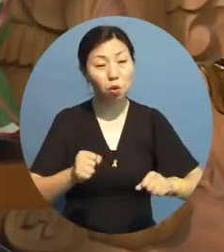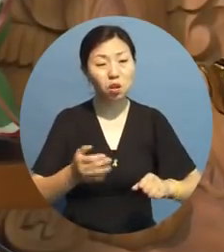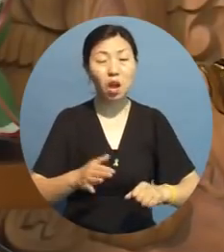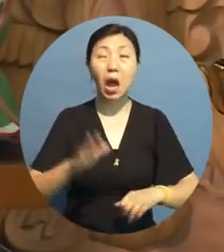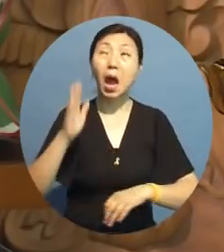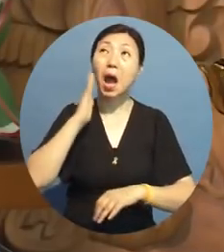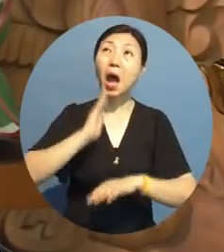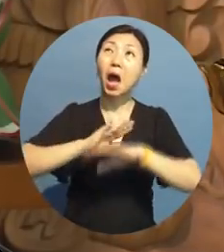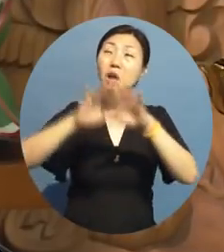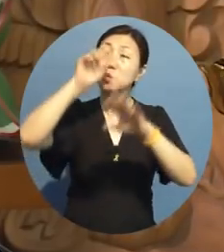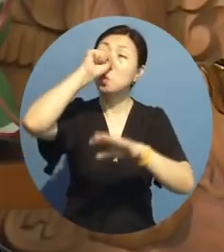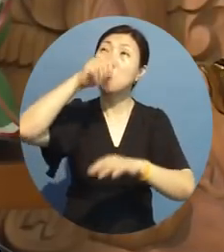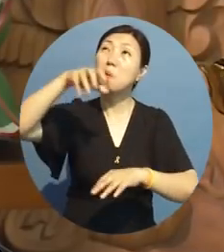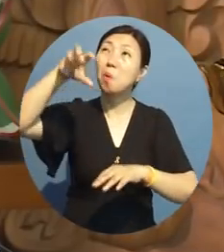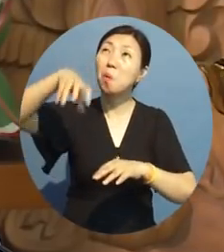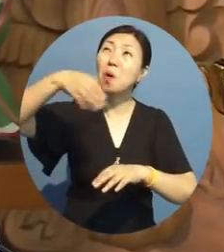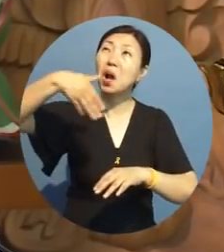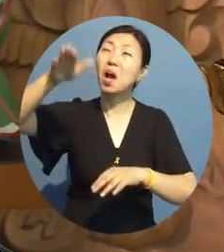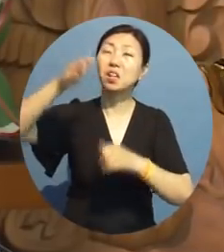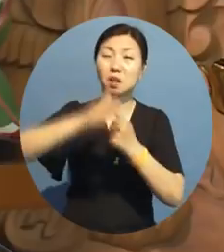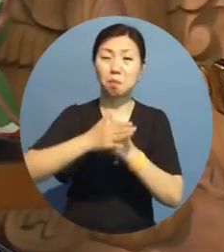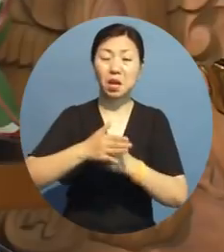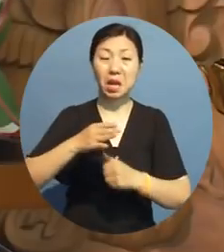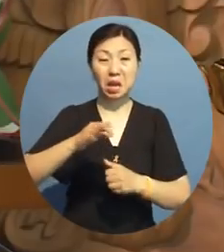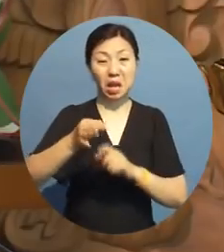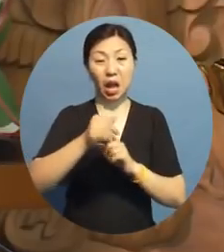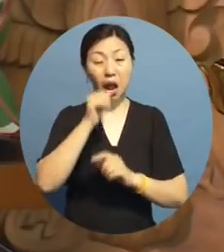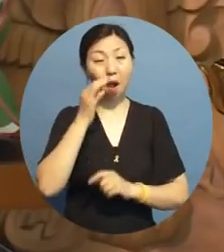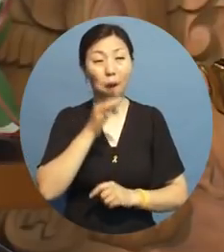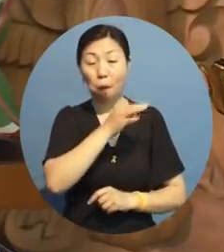하고. 그럼 어떤 좋은 일을 똑 사탕 준다고